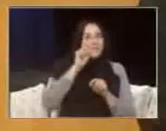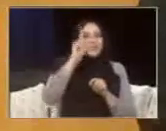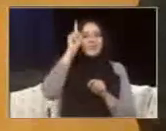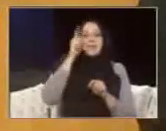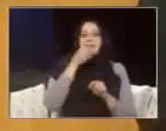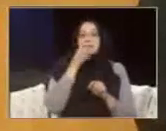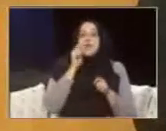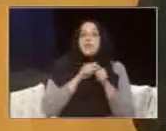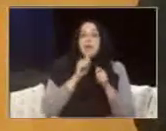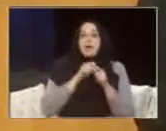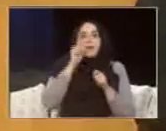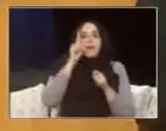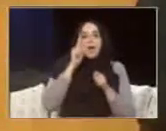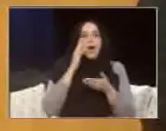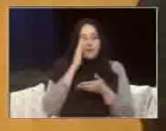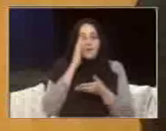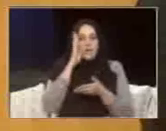وإذا قال سبحان الحكيم